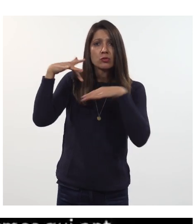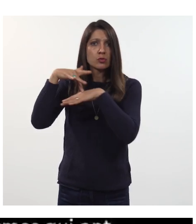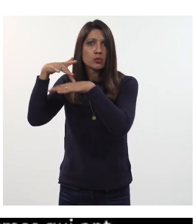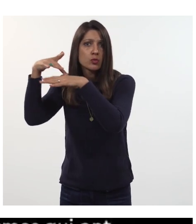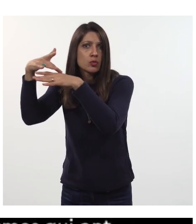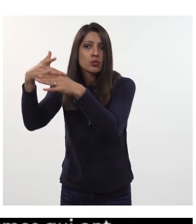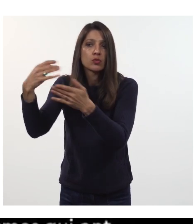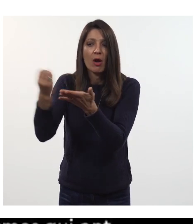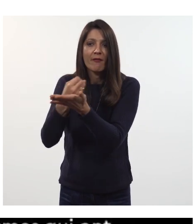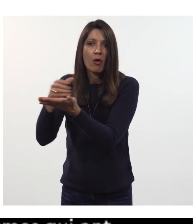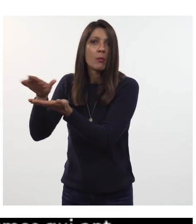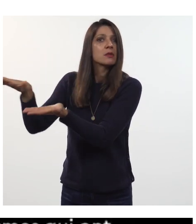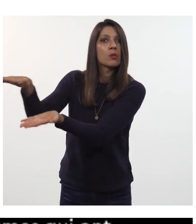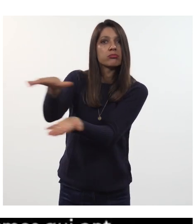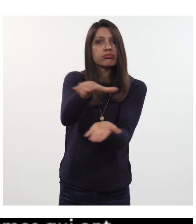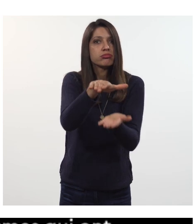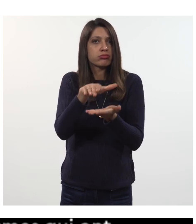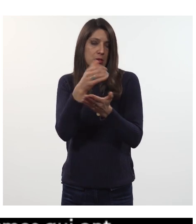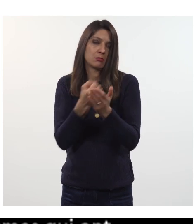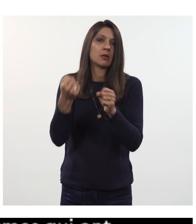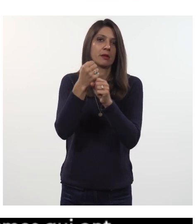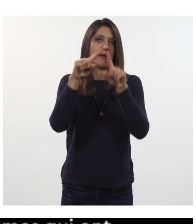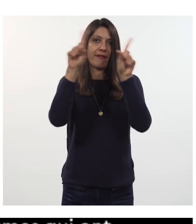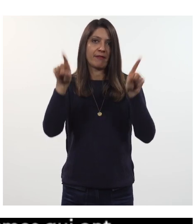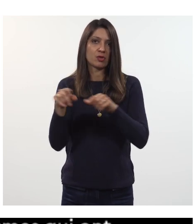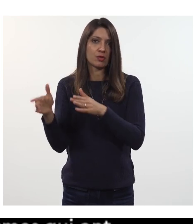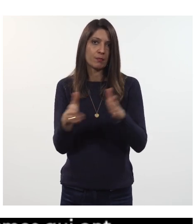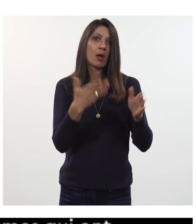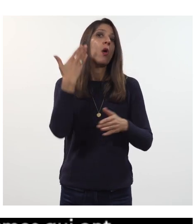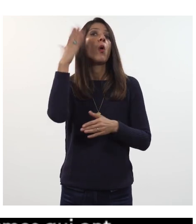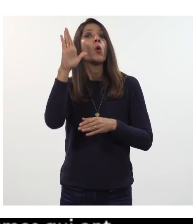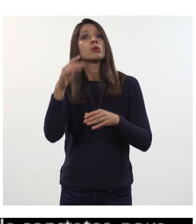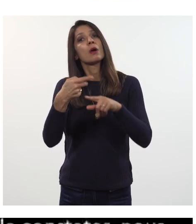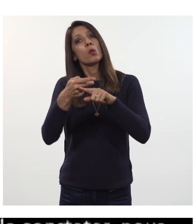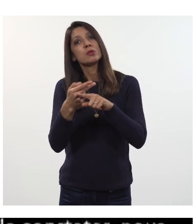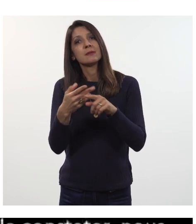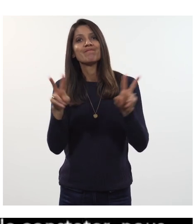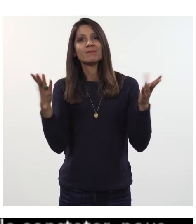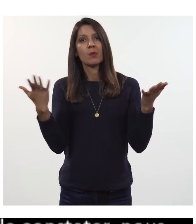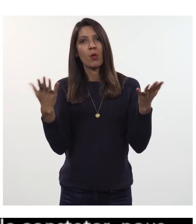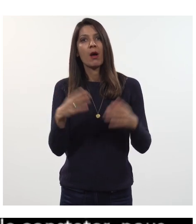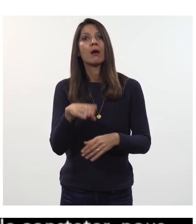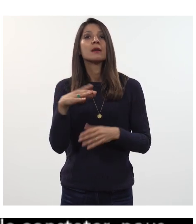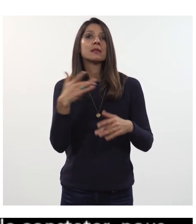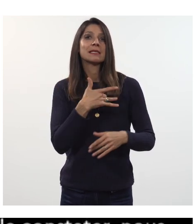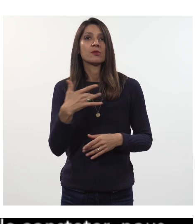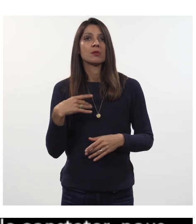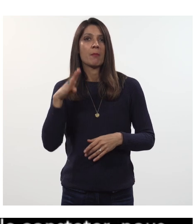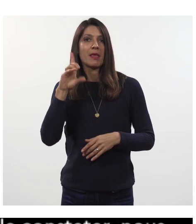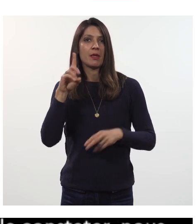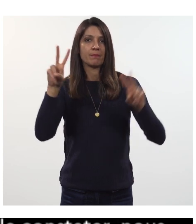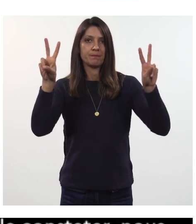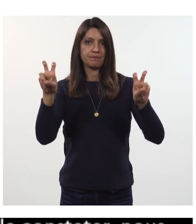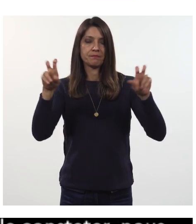de bonnes pratiques existantes. L'autre solution dont j'aimerais vous parler, c'est Santé BD. Santé BD, c'est